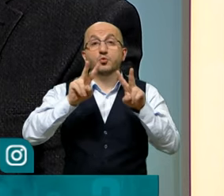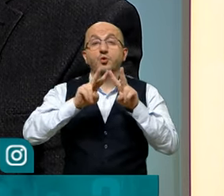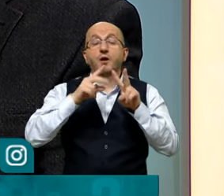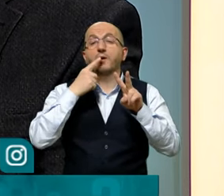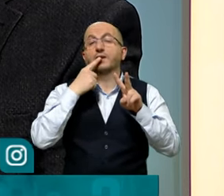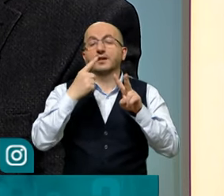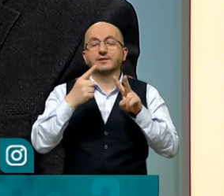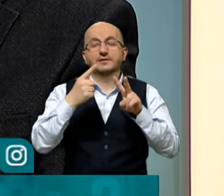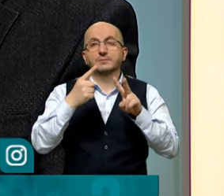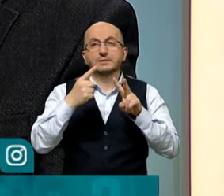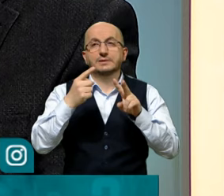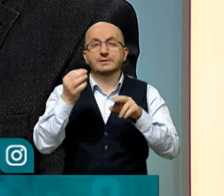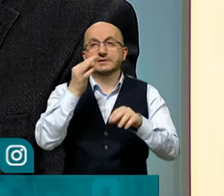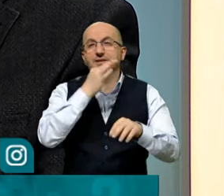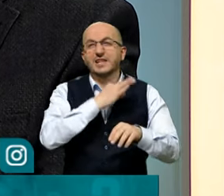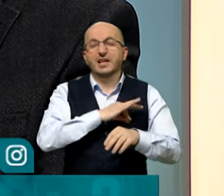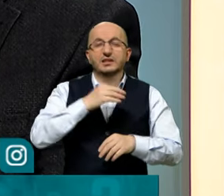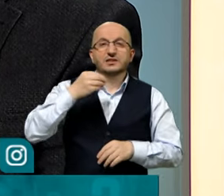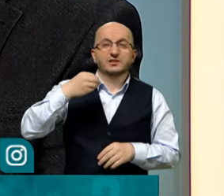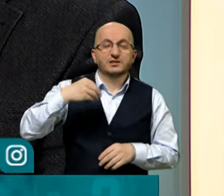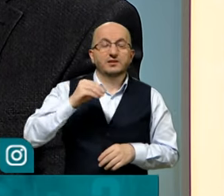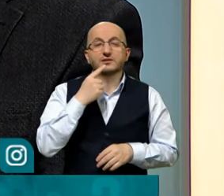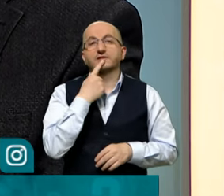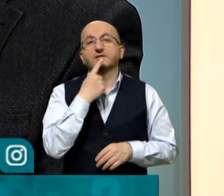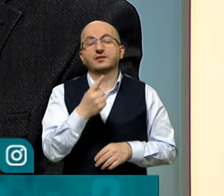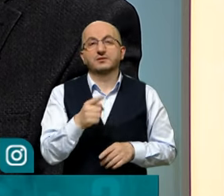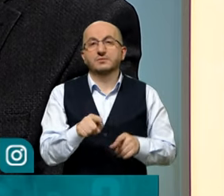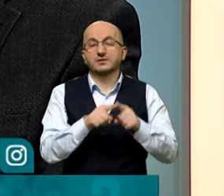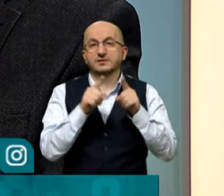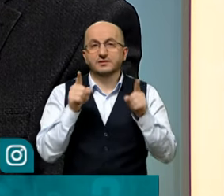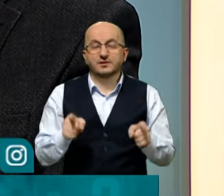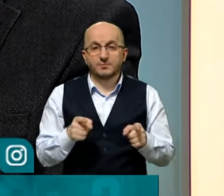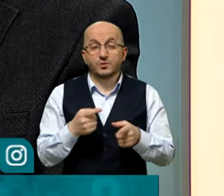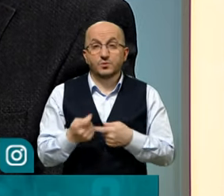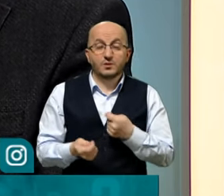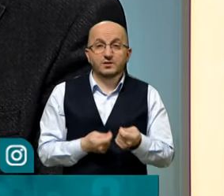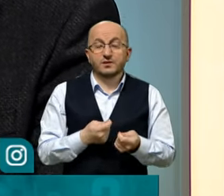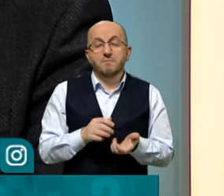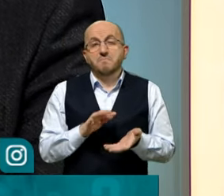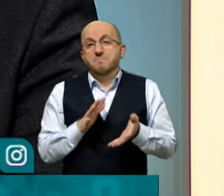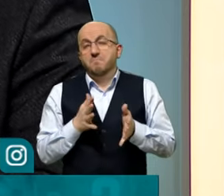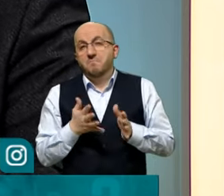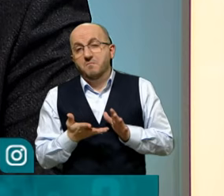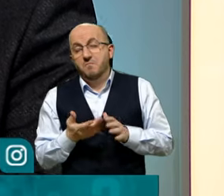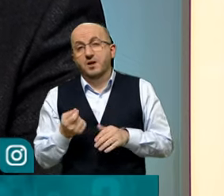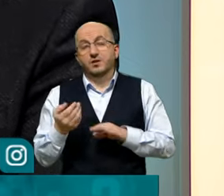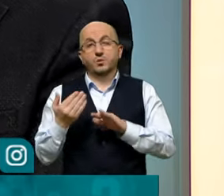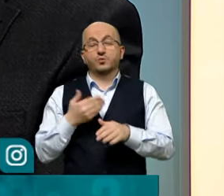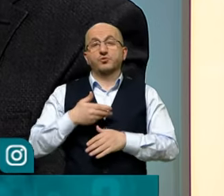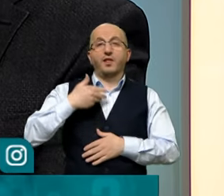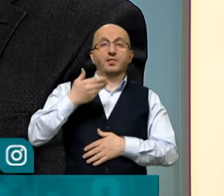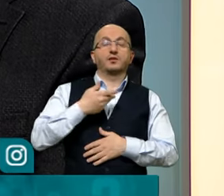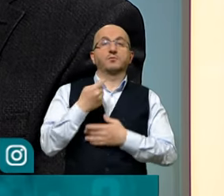dediğimiz yani cardı satış dediğimiz sistem uygular salar ya da işte biraz önce